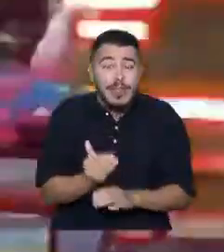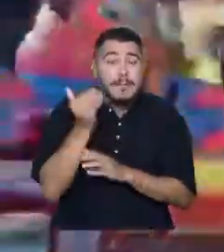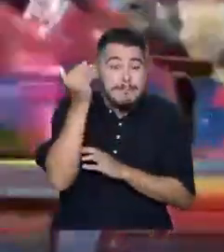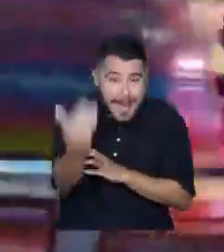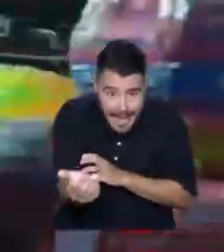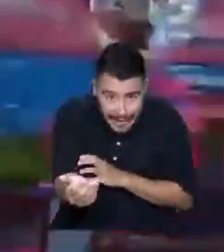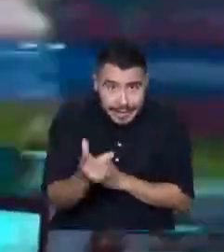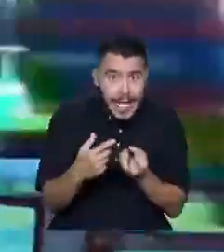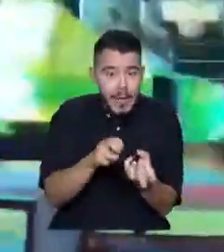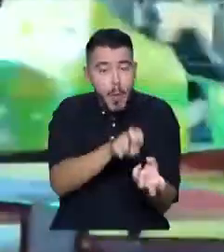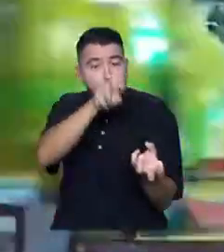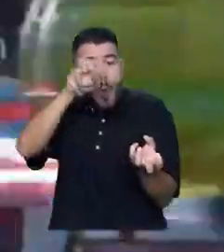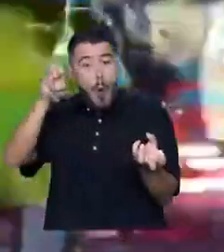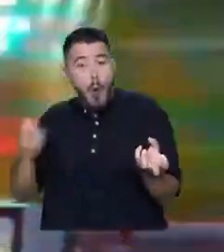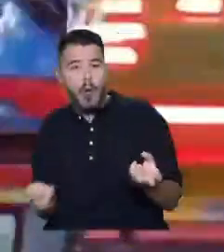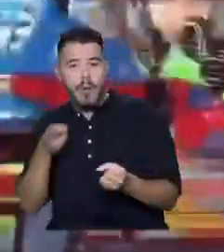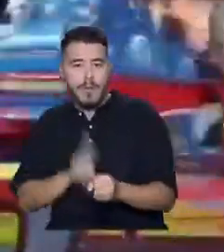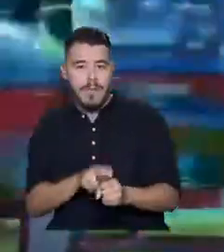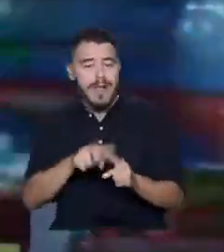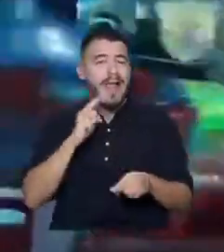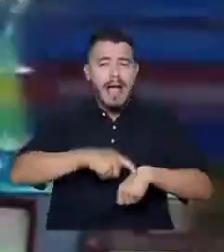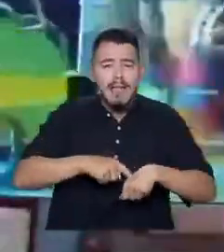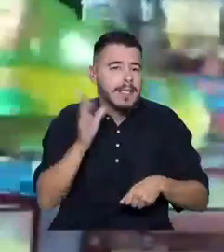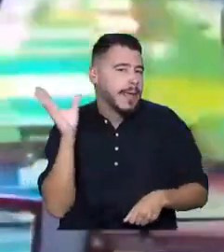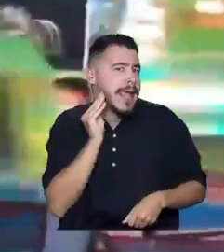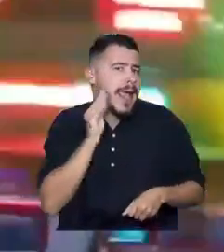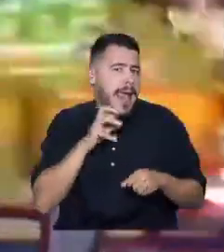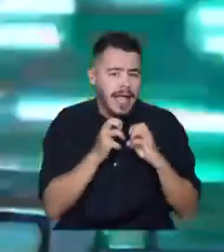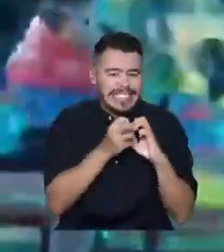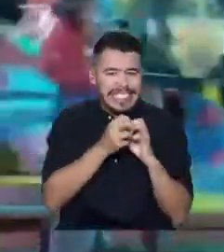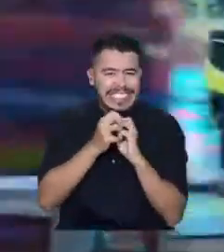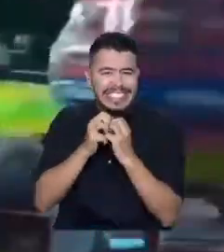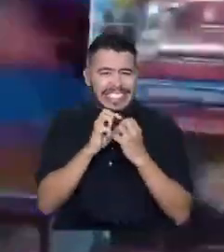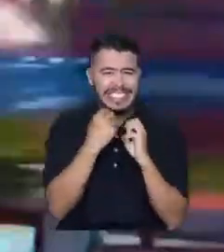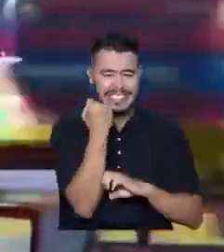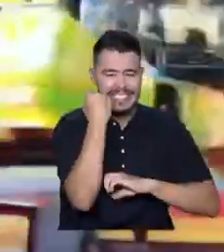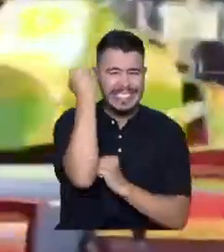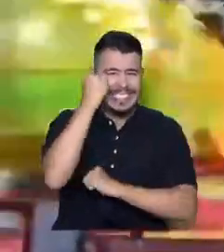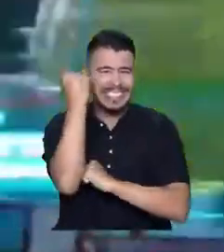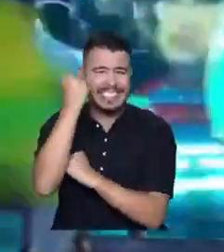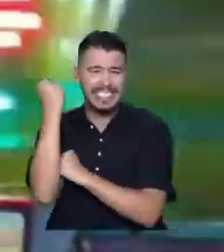Ο ήχος από το μηχάνημα που τρίζει ακούγεται, αλλά τότε κανείς δεν φανταζόταν τα όσα επρόκειτο να συμβούν.